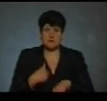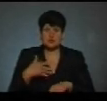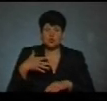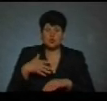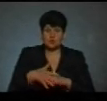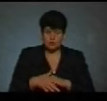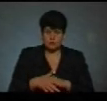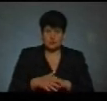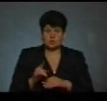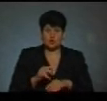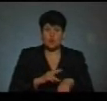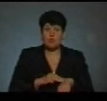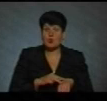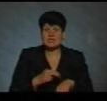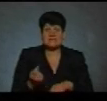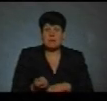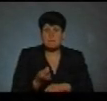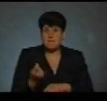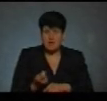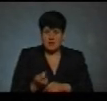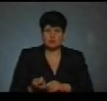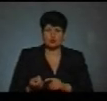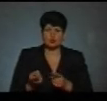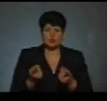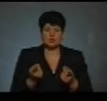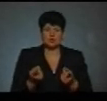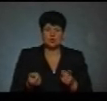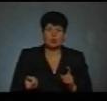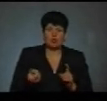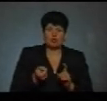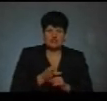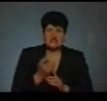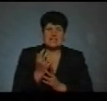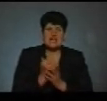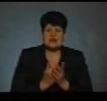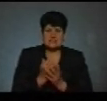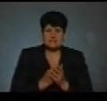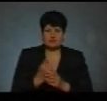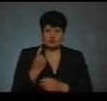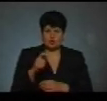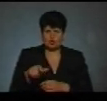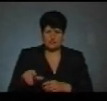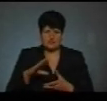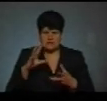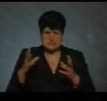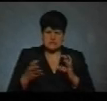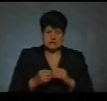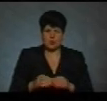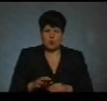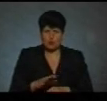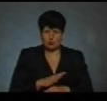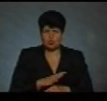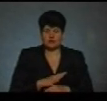зрозуміли, що поліції замало і долучилися також резерви до 100 чоловік. Загалом було